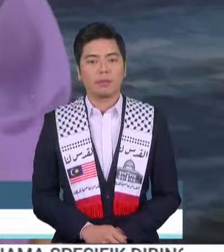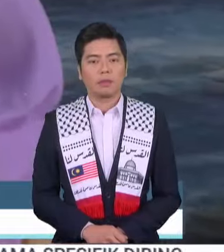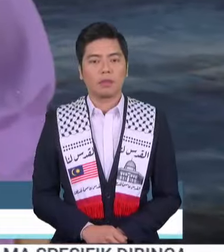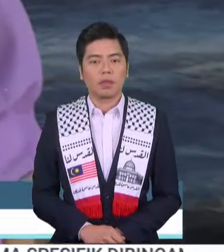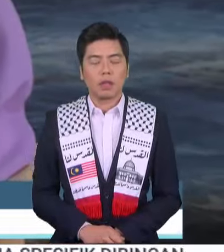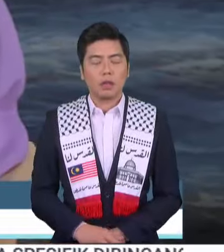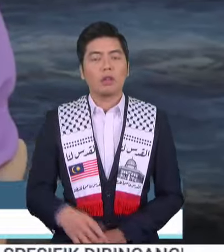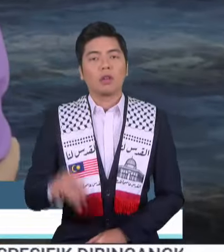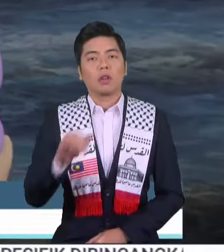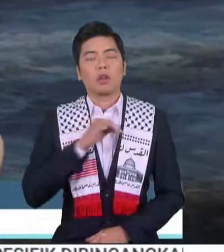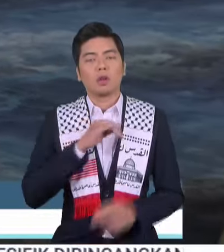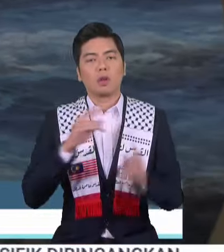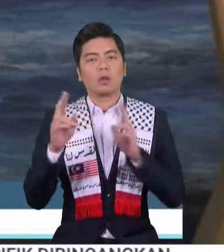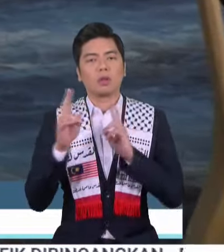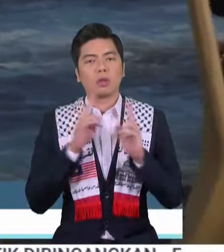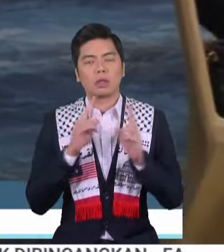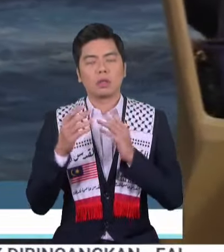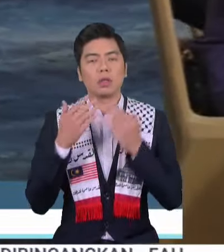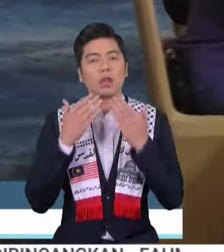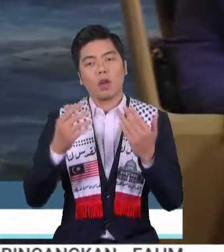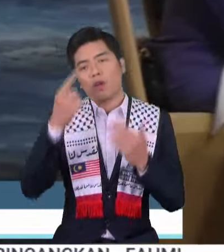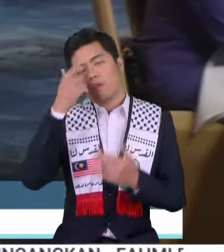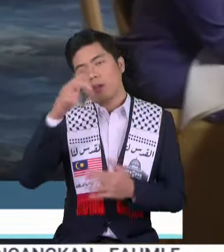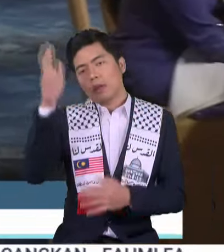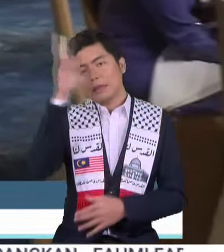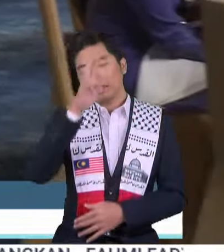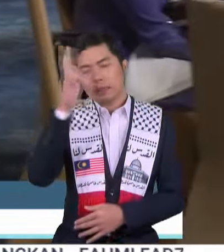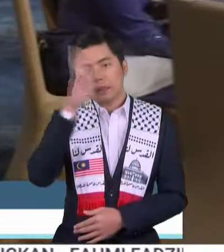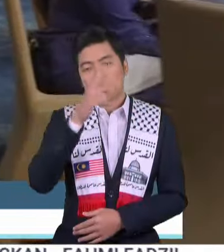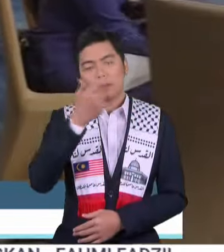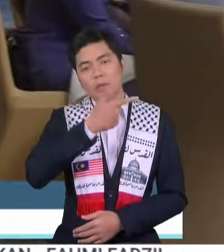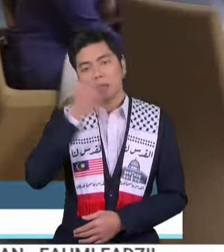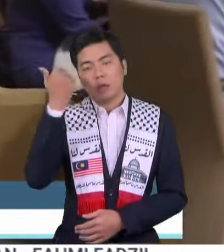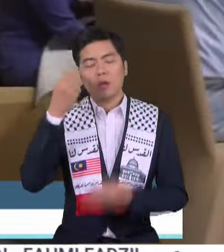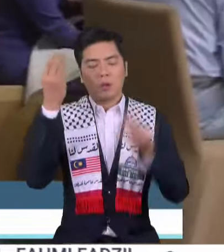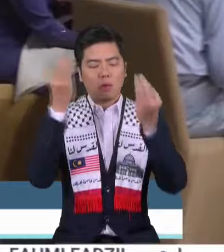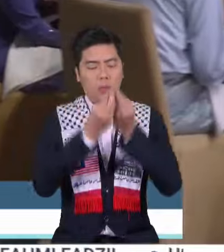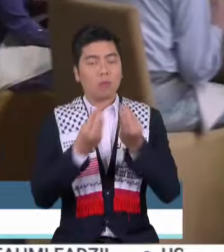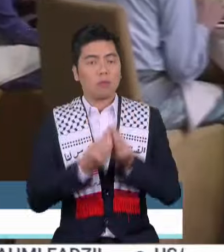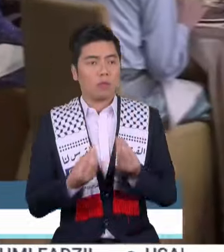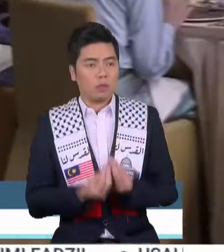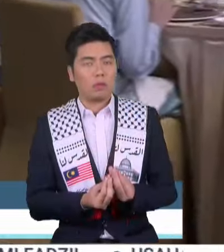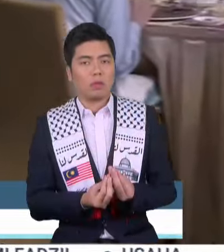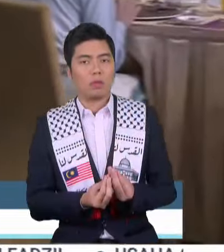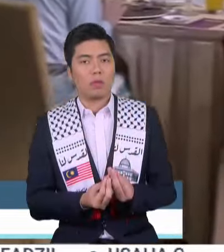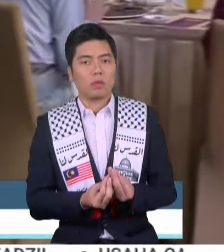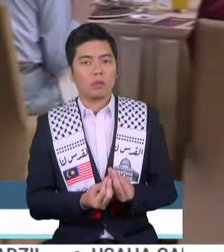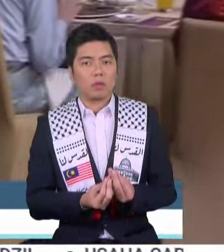Jadi saya ucapkan terima kasih kepada Ketua Menteri dan Kerajaan Negeri kerana jumlah itu